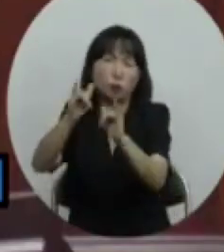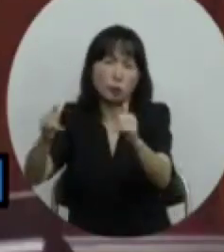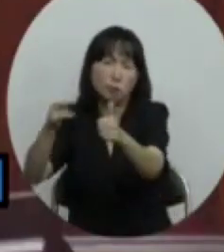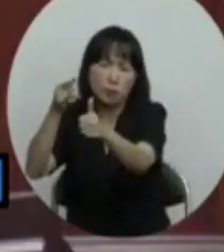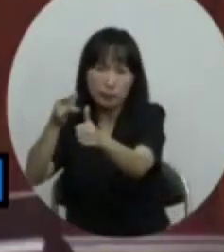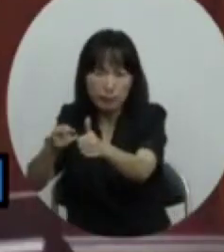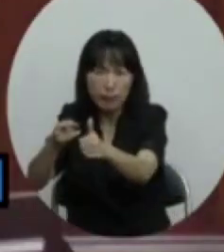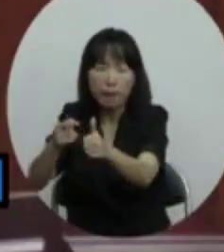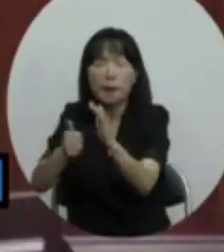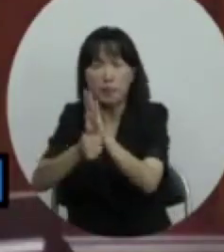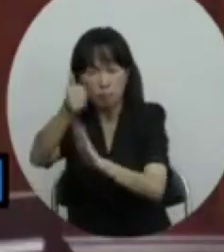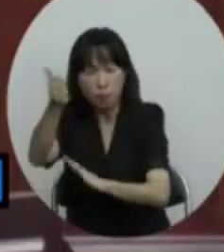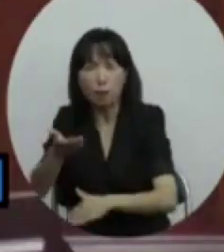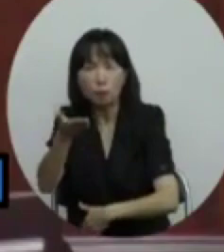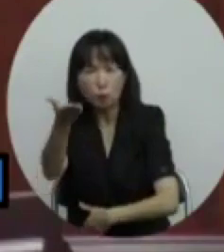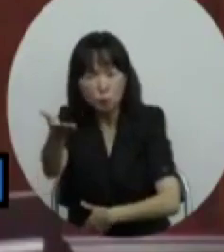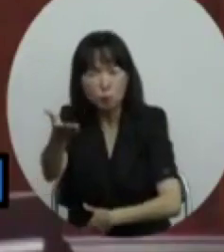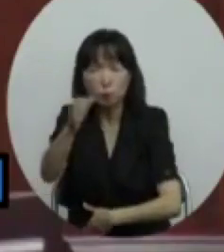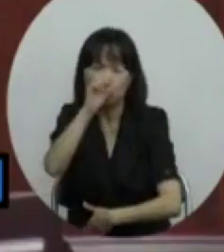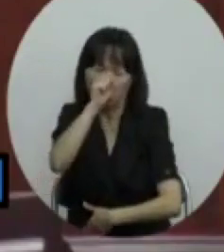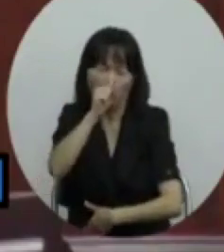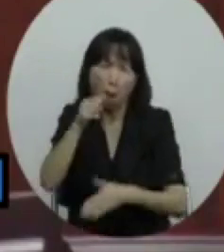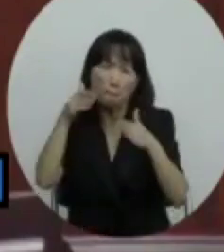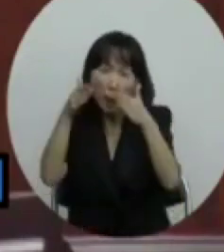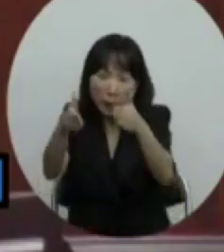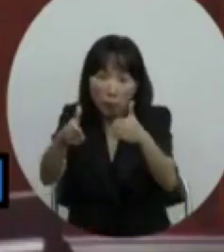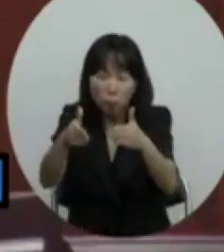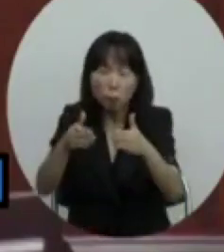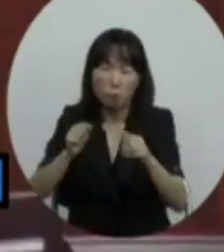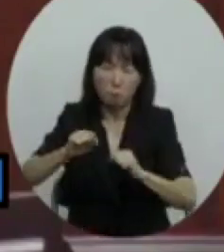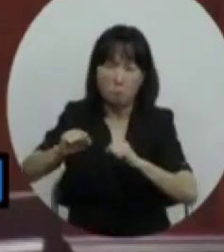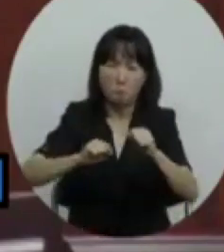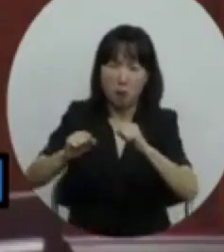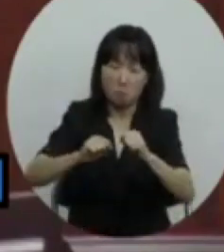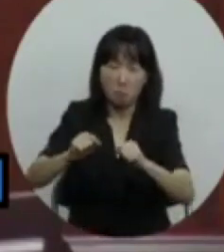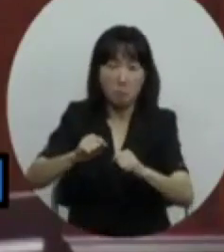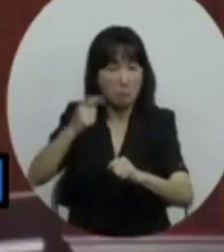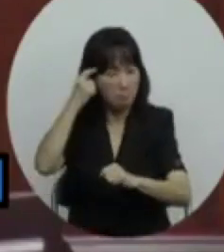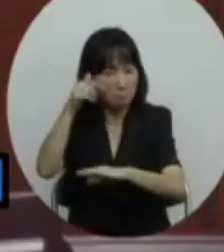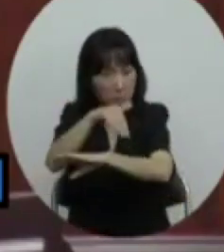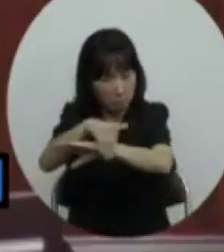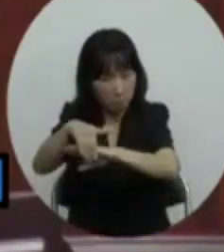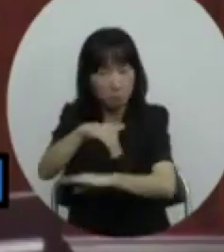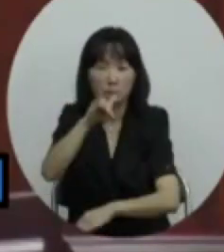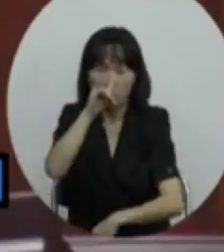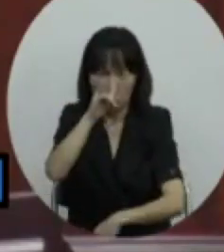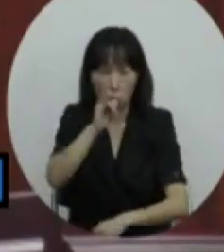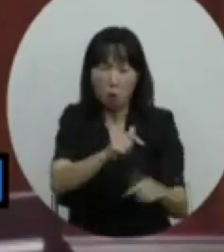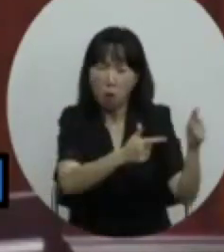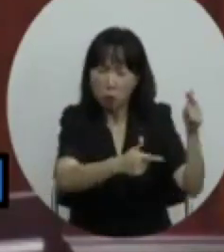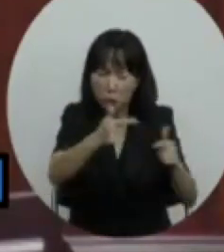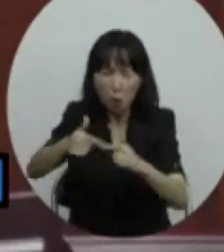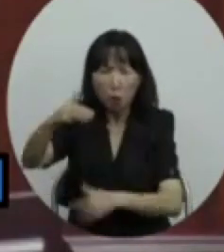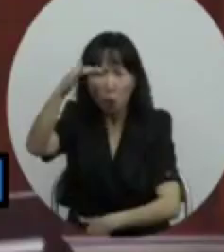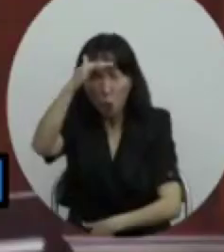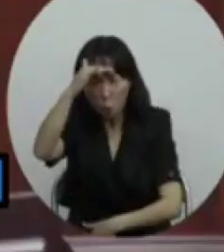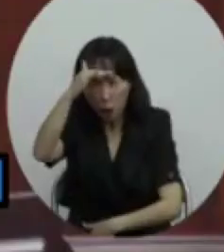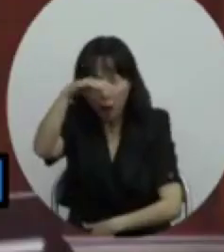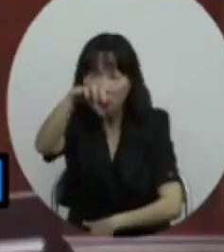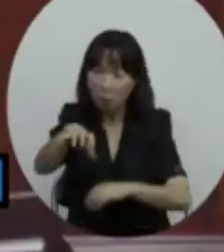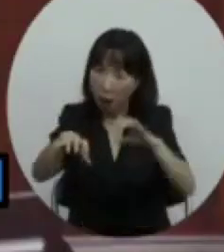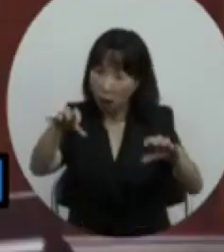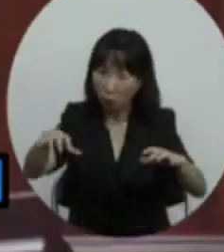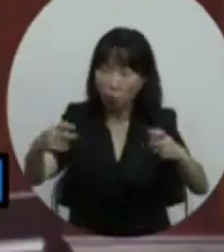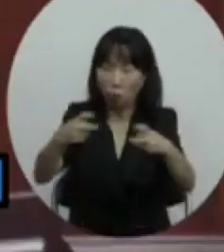여주시로 발전해 나가도록 노력할 것이며 다양한 관광 자원, 과 교통, 인프라,